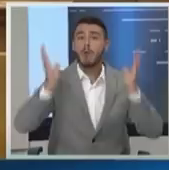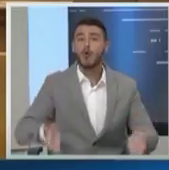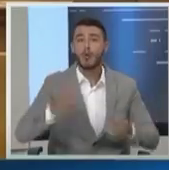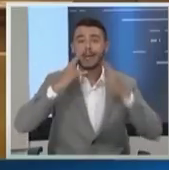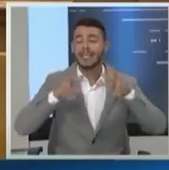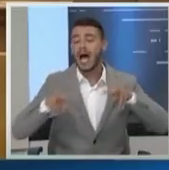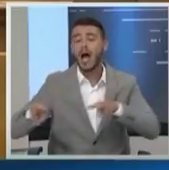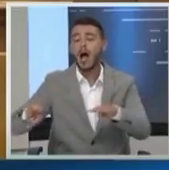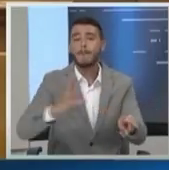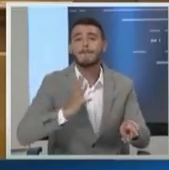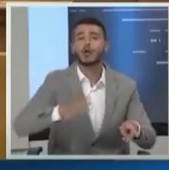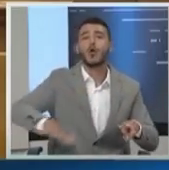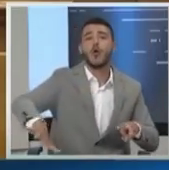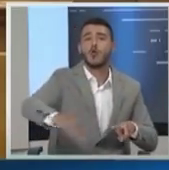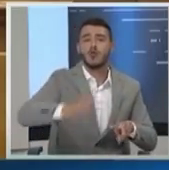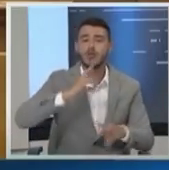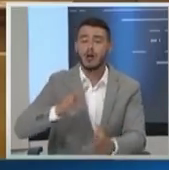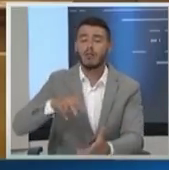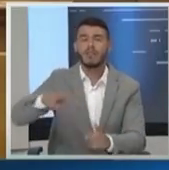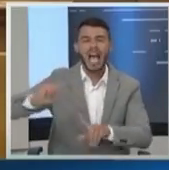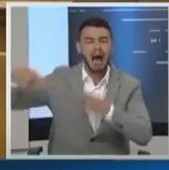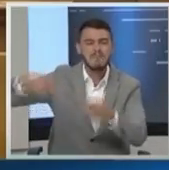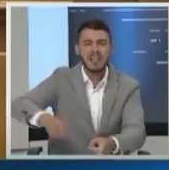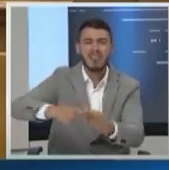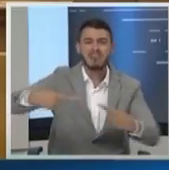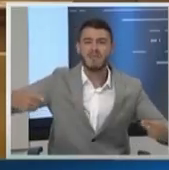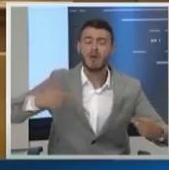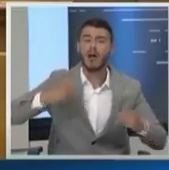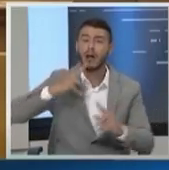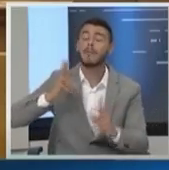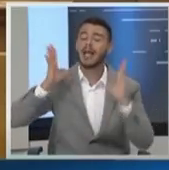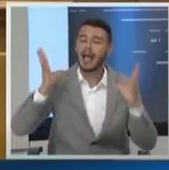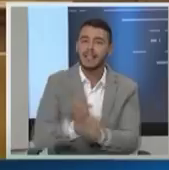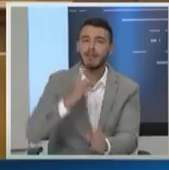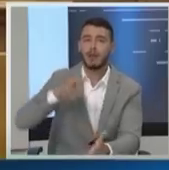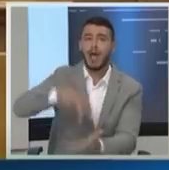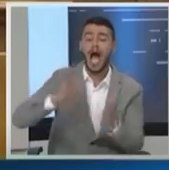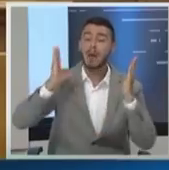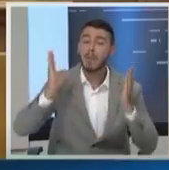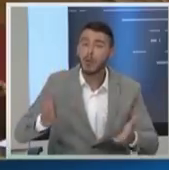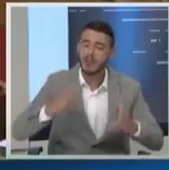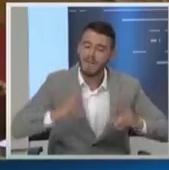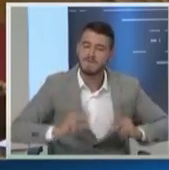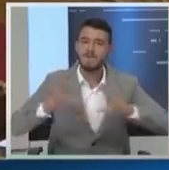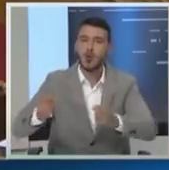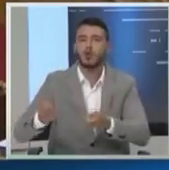λαό που στάθηκε όρθιος παρά τις απειλές, παρά τις προκλήσεις. Κάντε και εσείς το ίδιο αν έχετε τα κότσια.